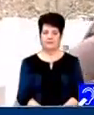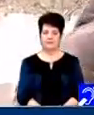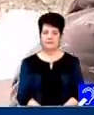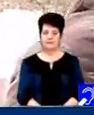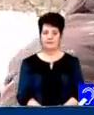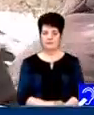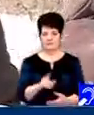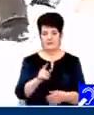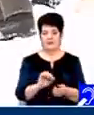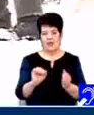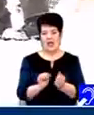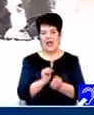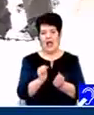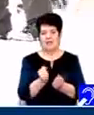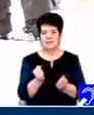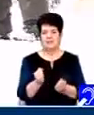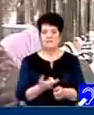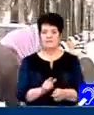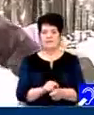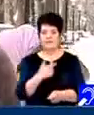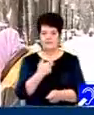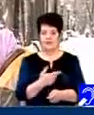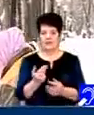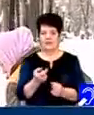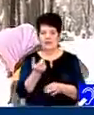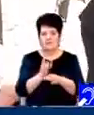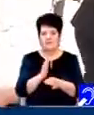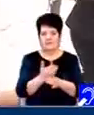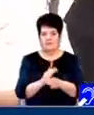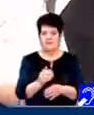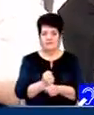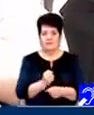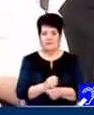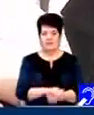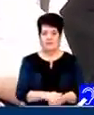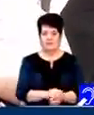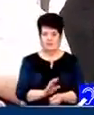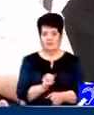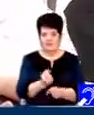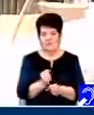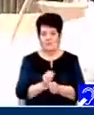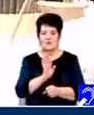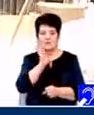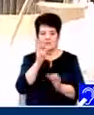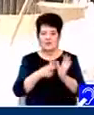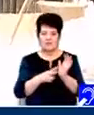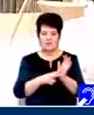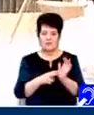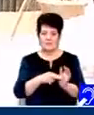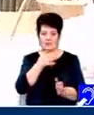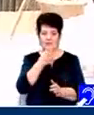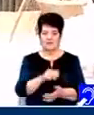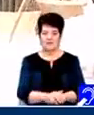Stricăm gheața asta. Și nu se lunice lumea. Ce șură, așa-și dovdim. Noi muncim de la ora 7. Pe unii greu, pe unii